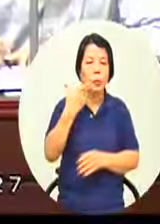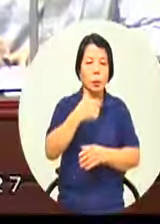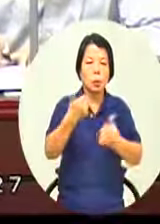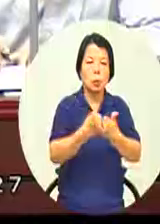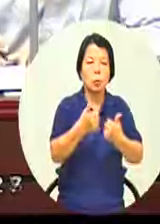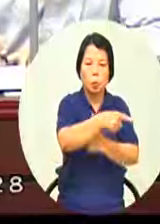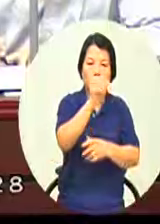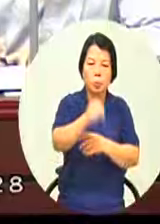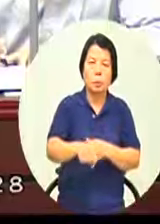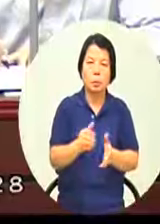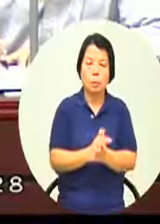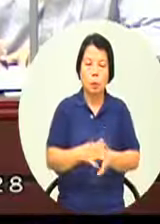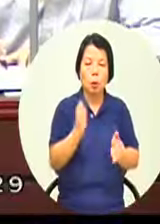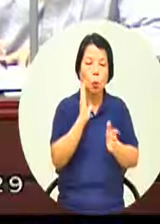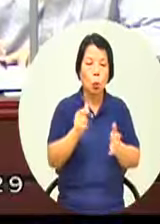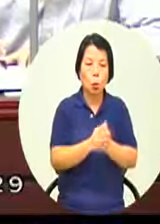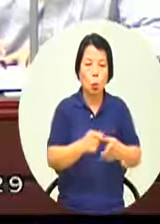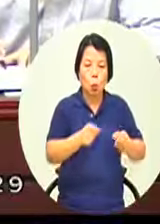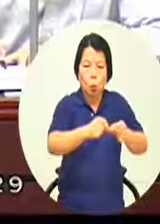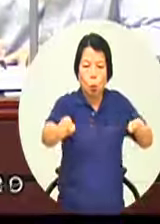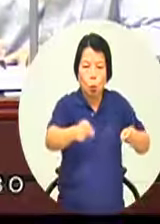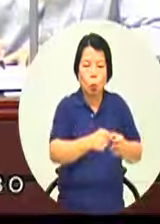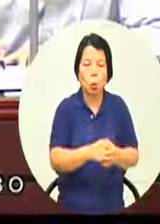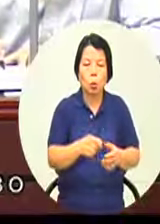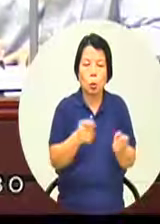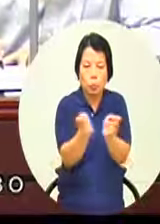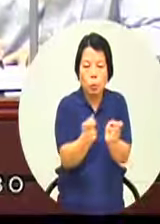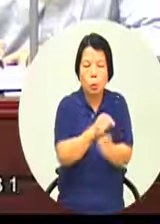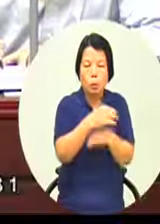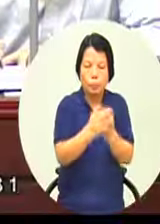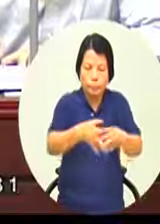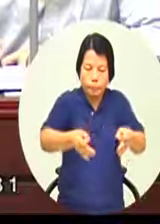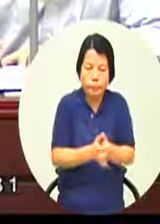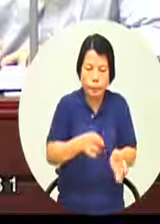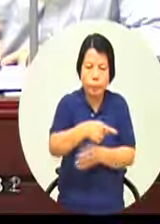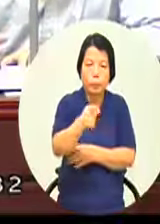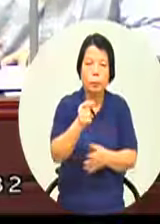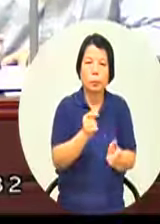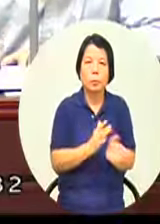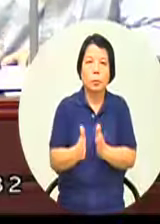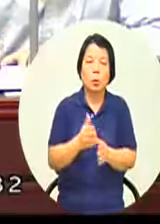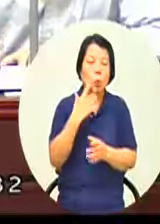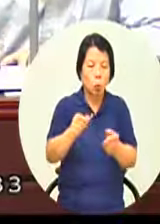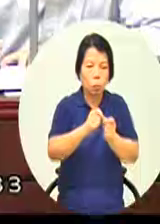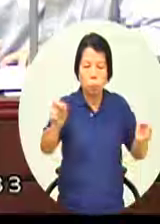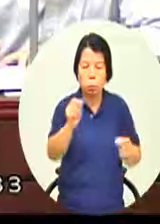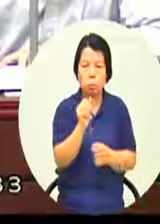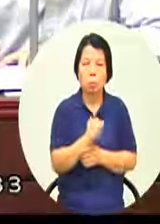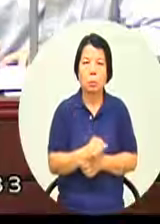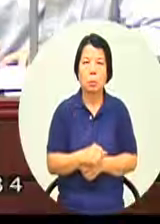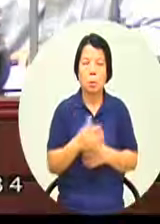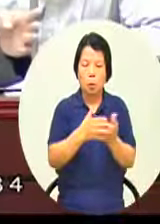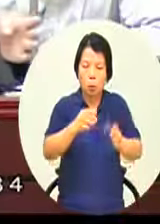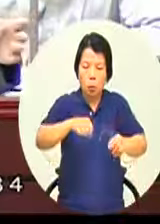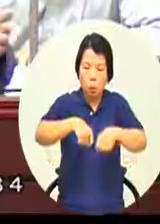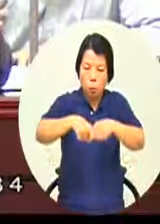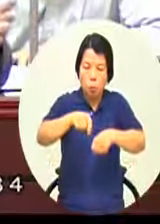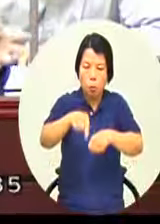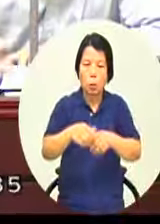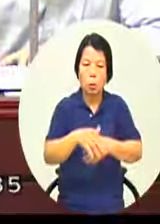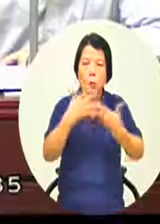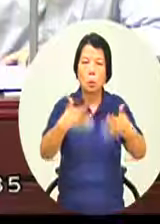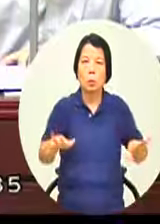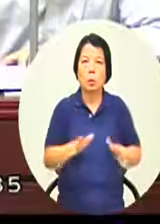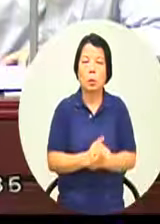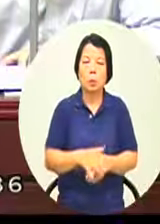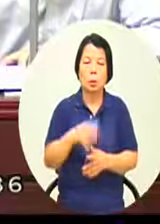果说它的长度不是很长，我们确实可以马上来去处理这件事。但是如果它很长，而且它有计划，因为它很多现有的